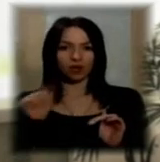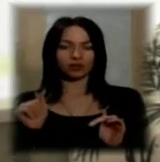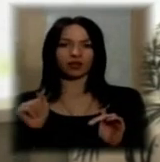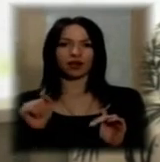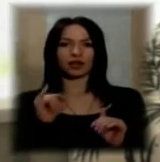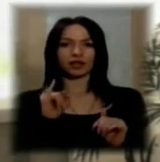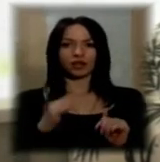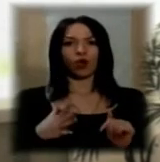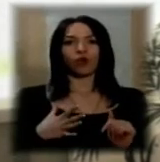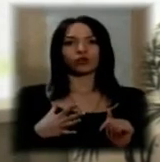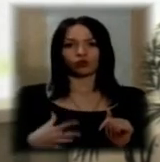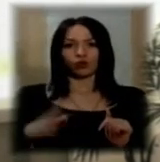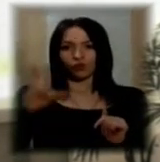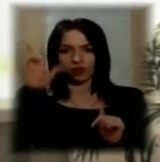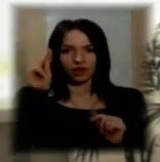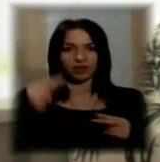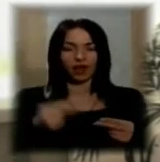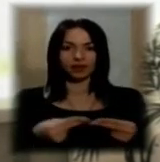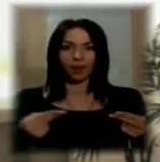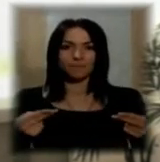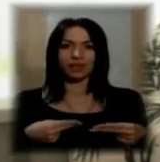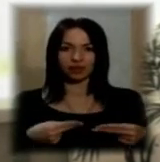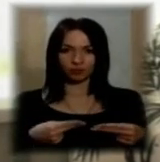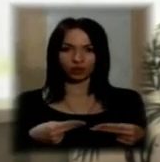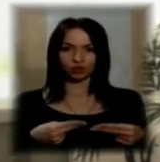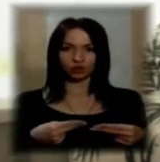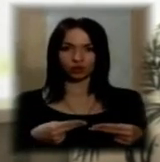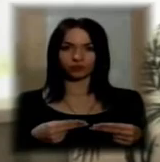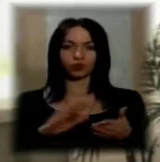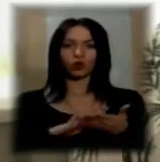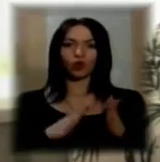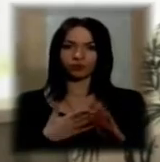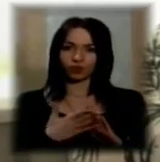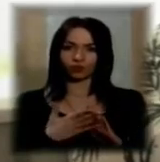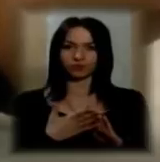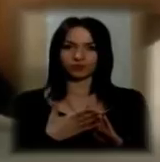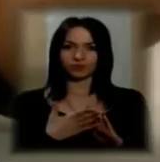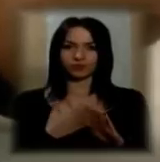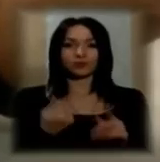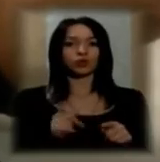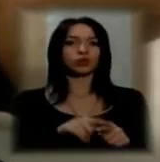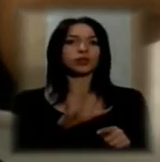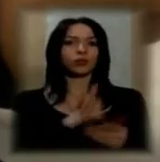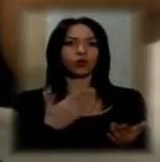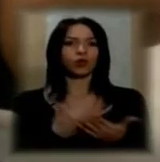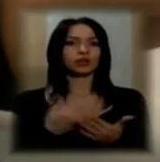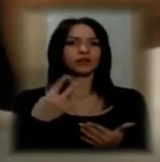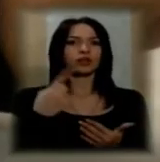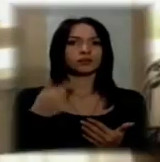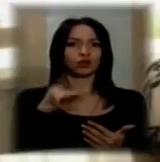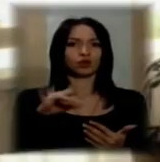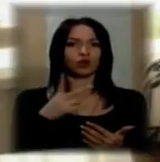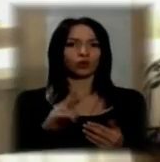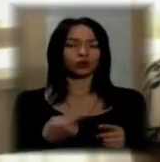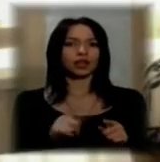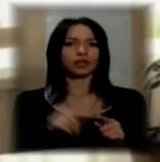очікувана дата підпису договору, ну, це було десь 21 грудня, це з урахуванням